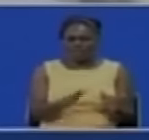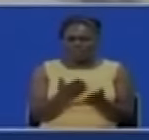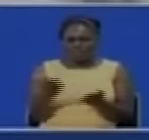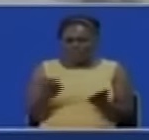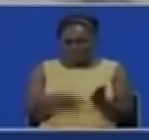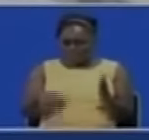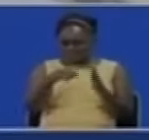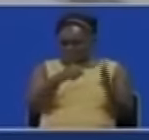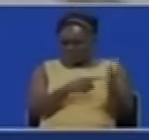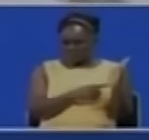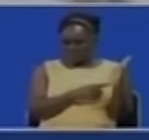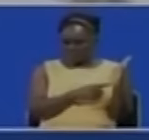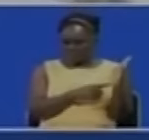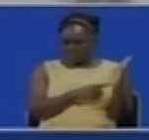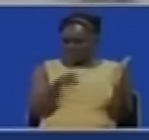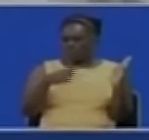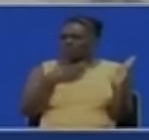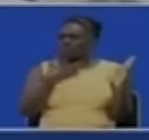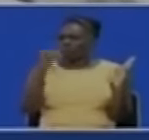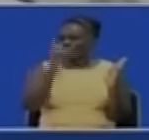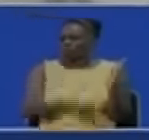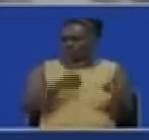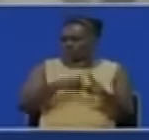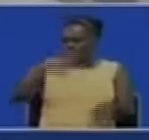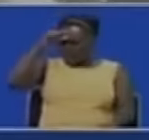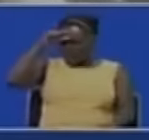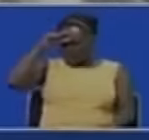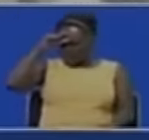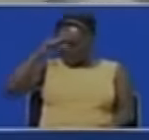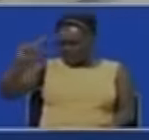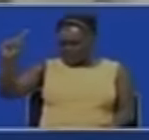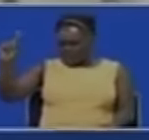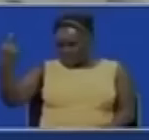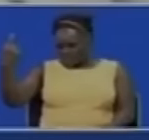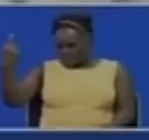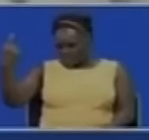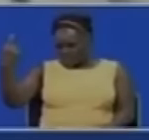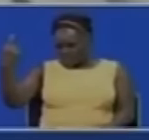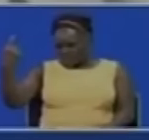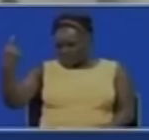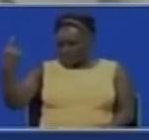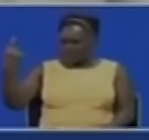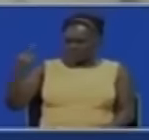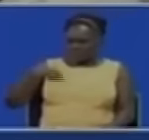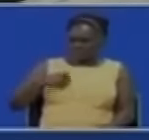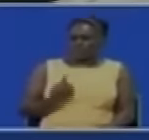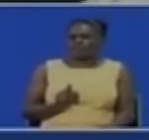ni mambo gani ambayo mngependa serikali kuangazia? Mwanzo kabisa inakaa kama